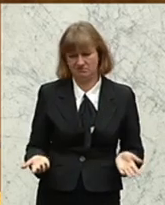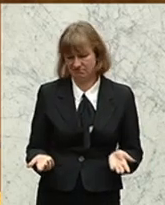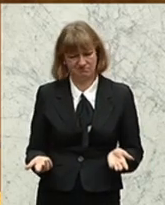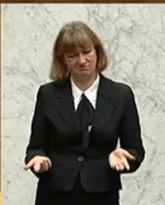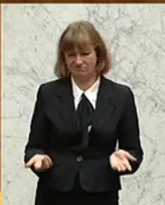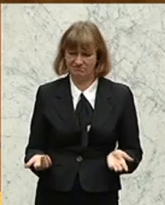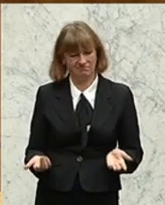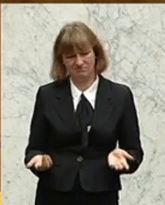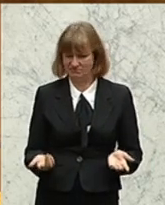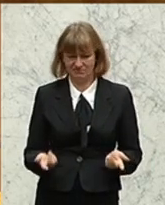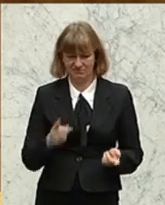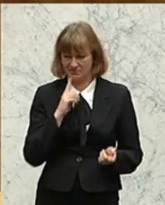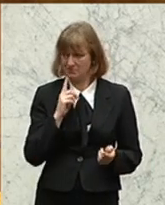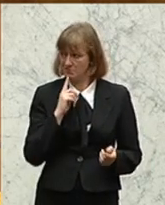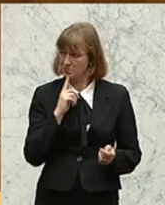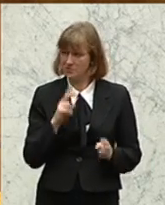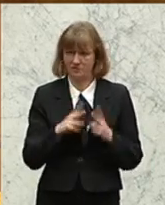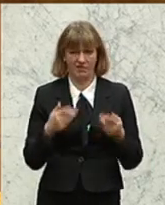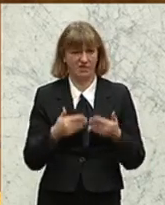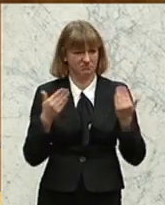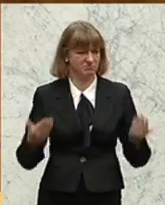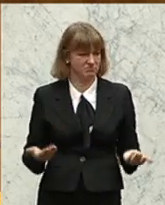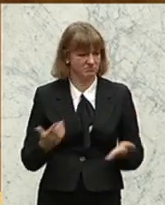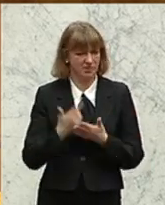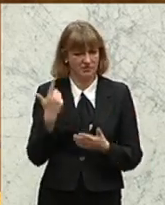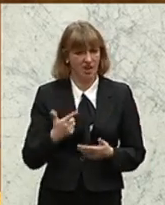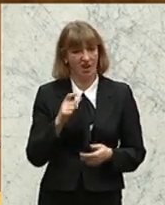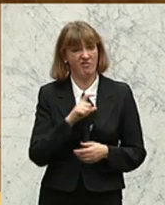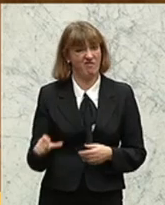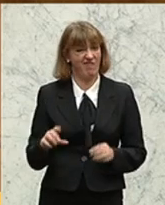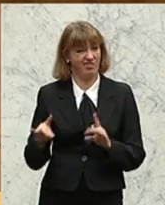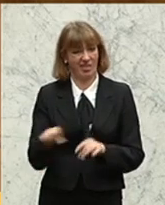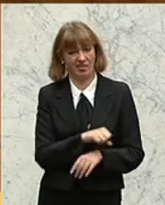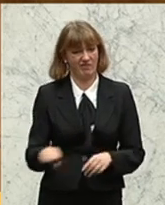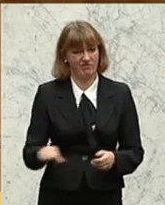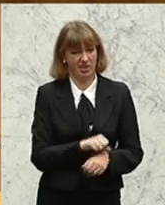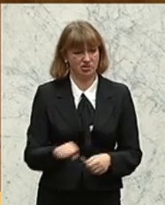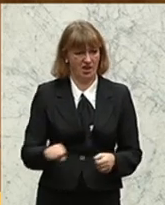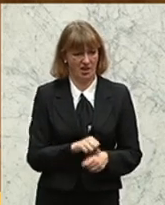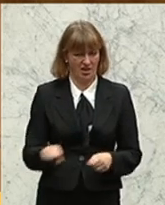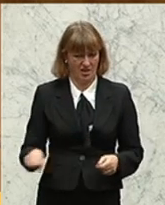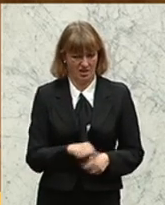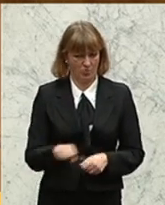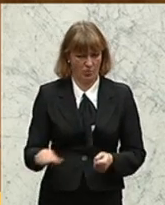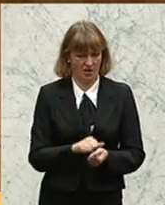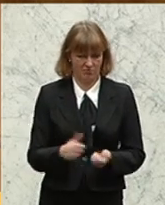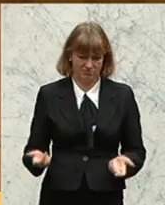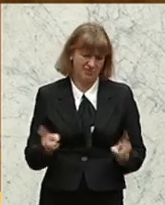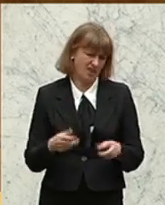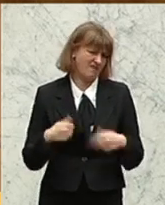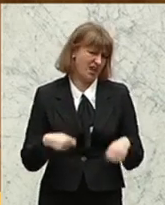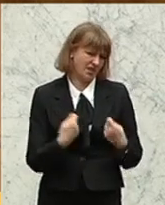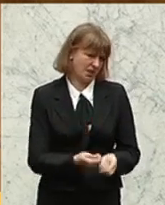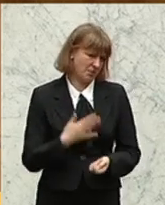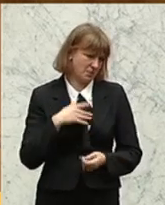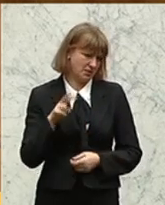irgendwie ein bisschen weltfremd zweahrige fachliche Tätigkeit als Nachweis dass man Wäsche bügeln kann gewerblich könnte freigegeben werden also